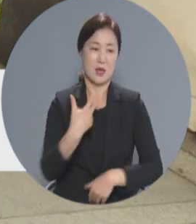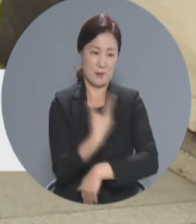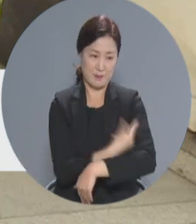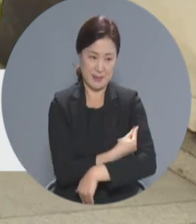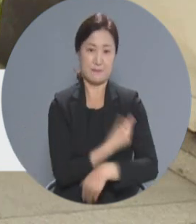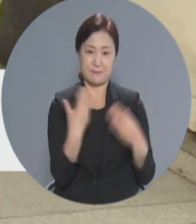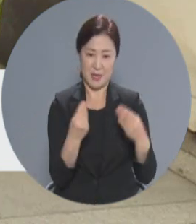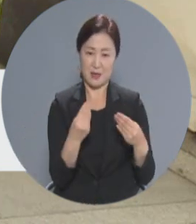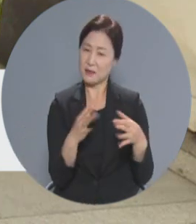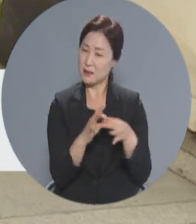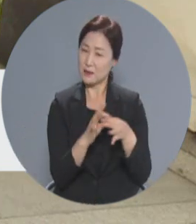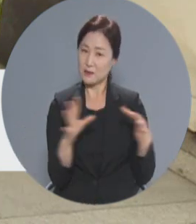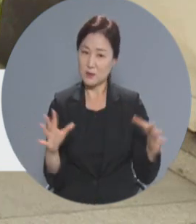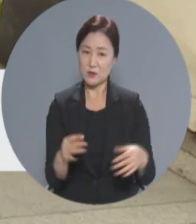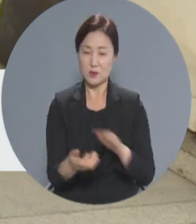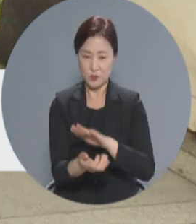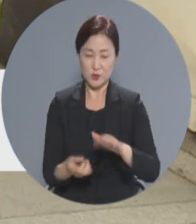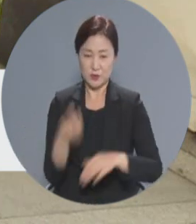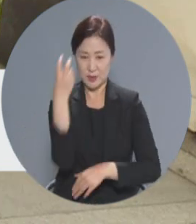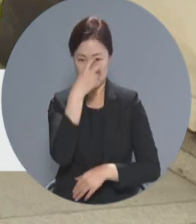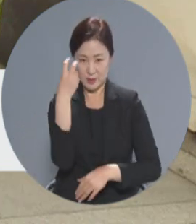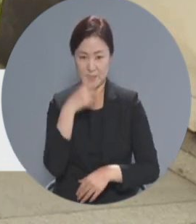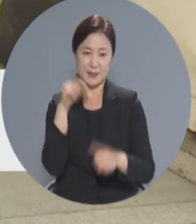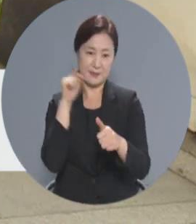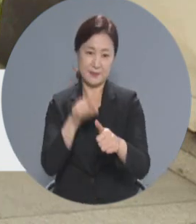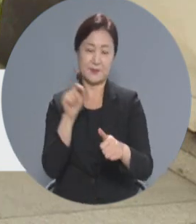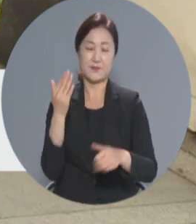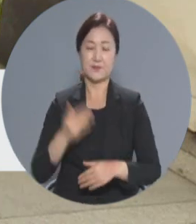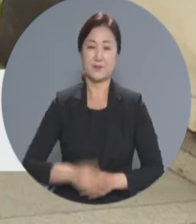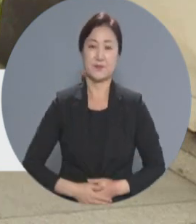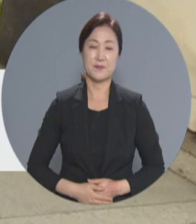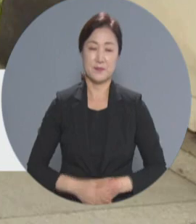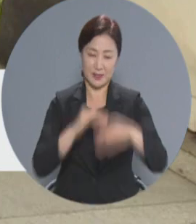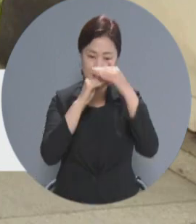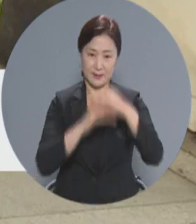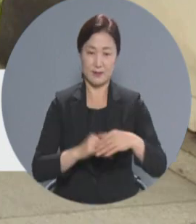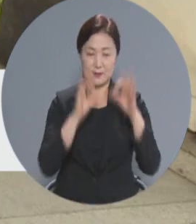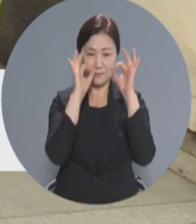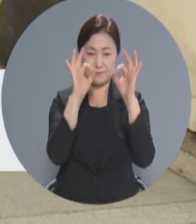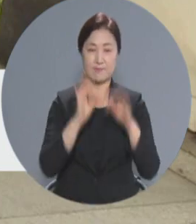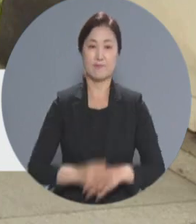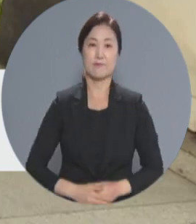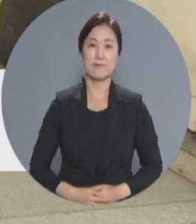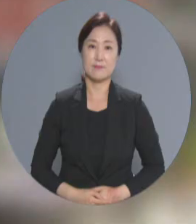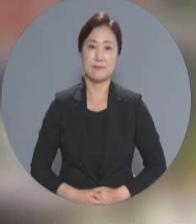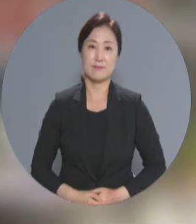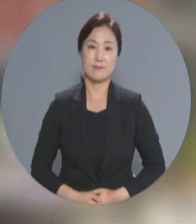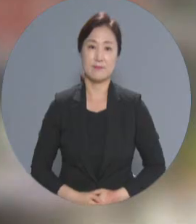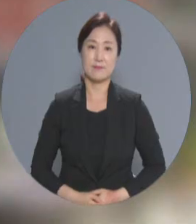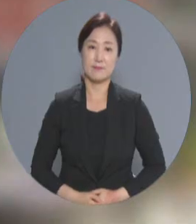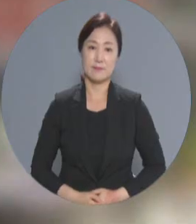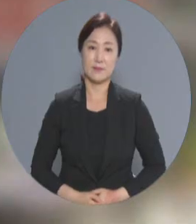여부와 상관없이 선제검사를 받도록 했습니다. 윤근수 기자입니다.